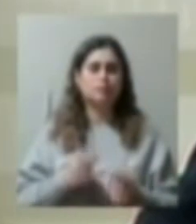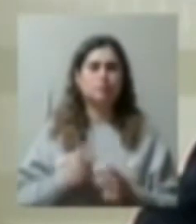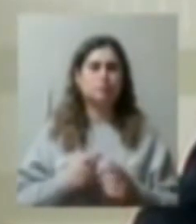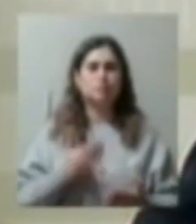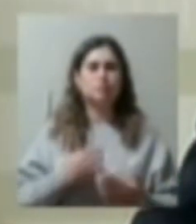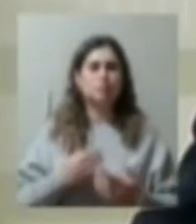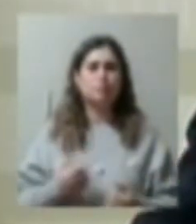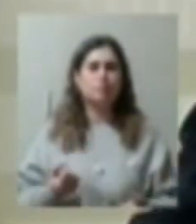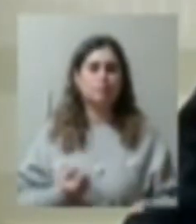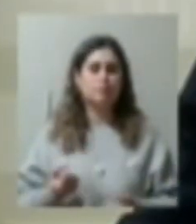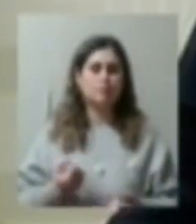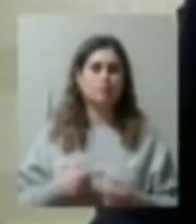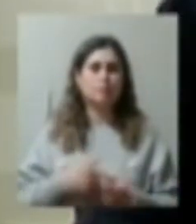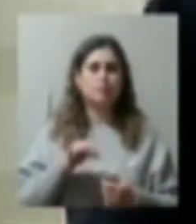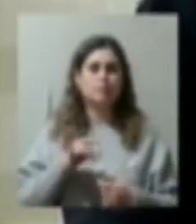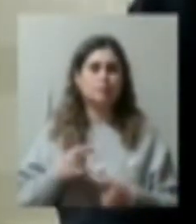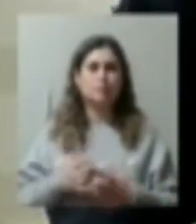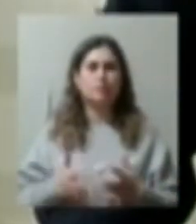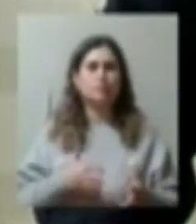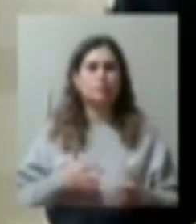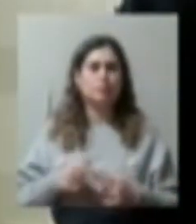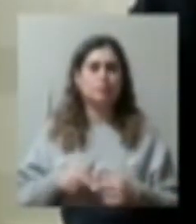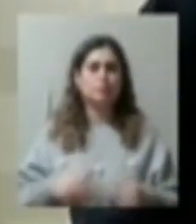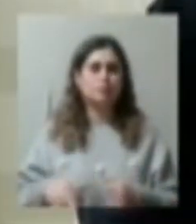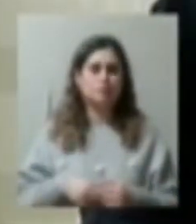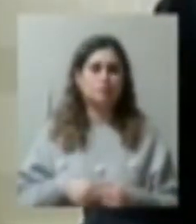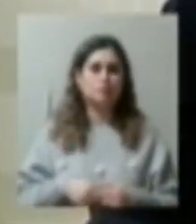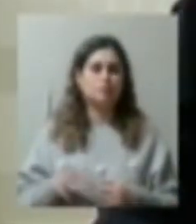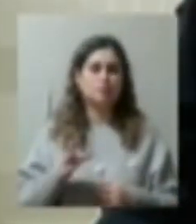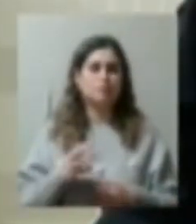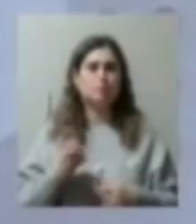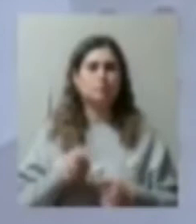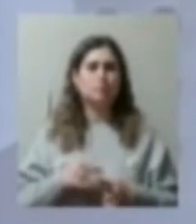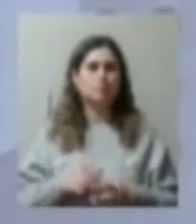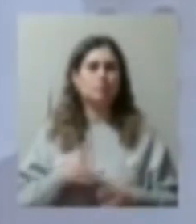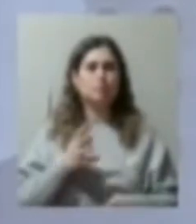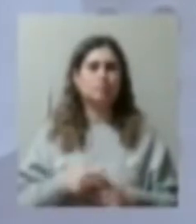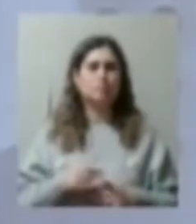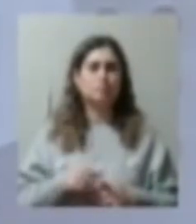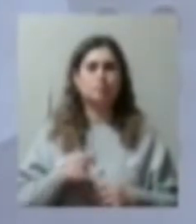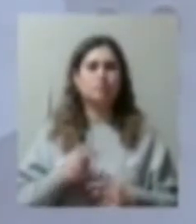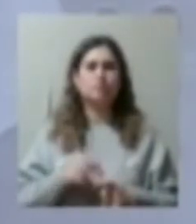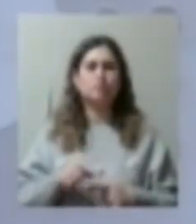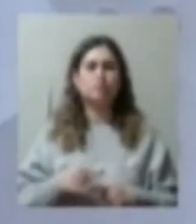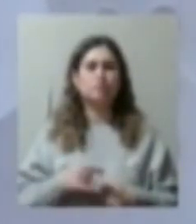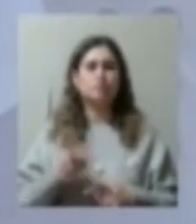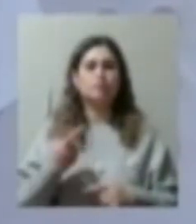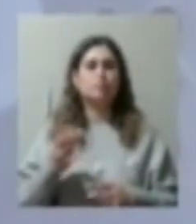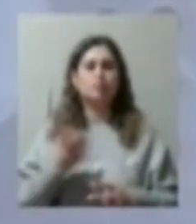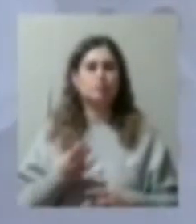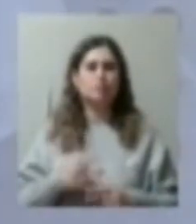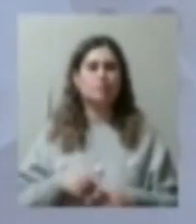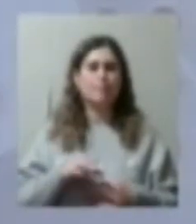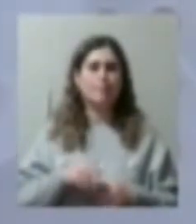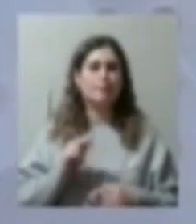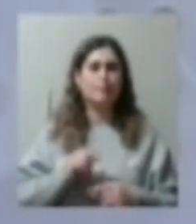водіїв, пасажирів, велосипедистів і пішоходів. Давайте по черзі про кожне. Давайте. Про те, що де треба тепер пристібнути